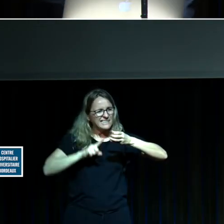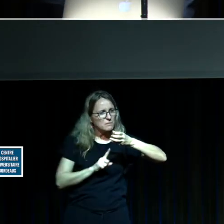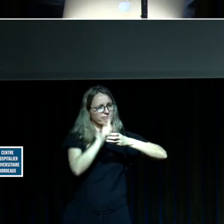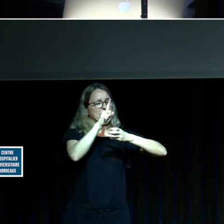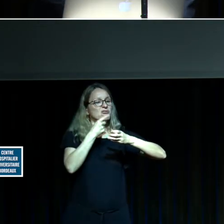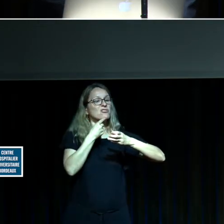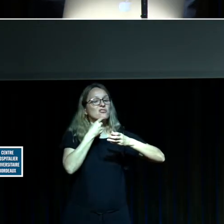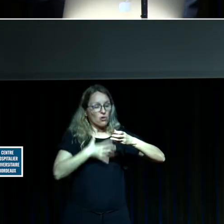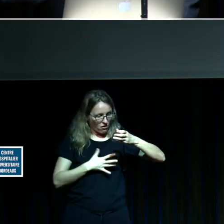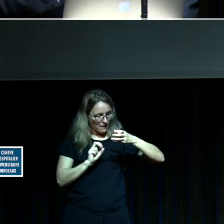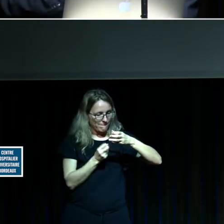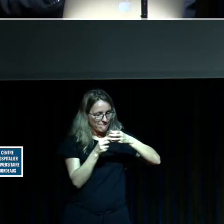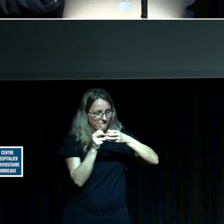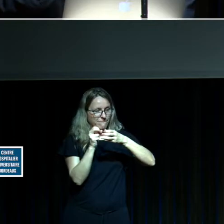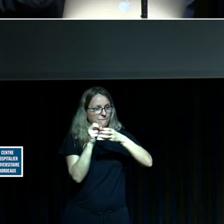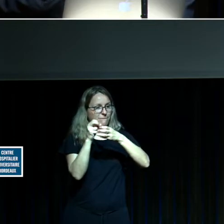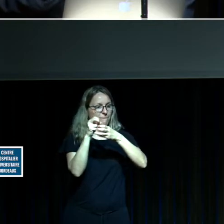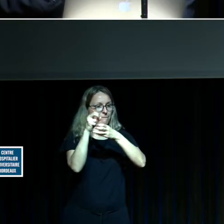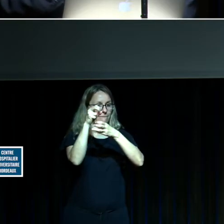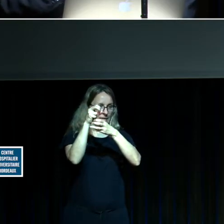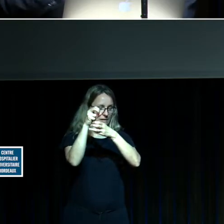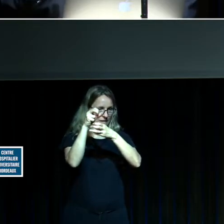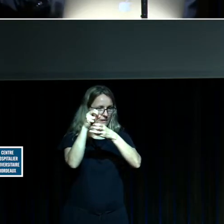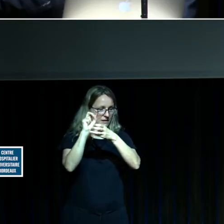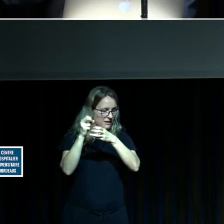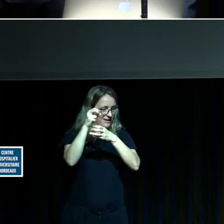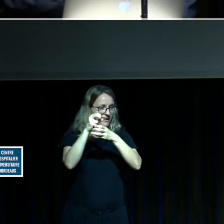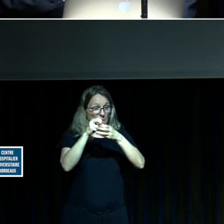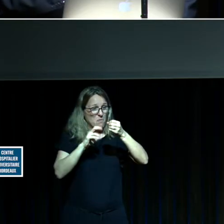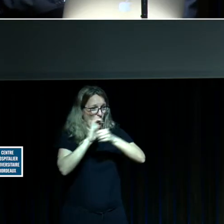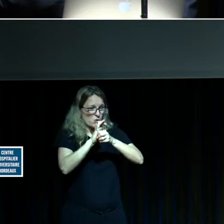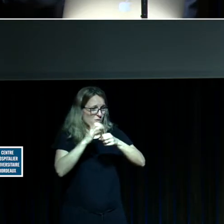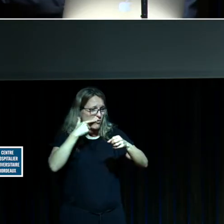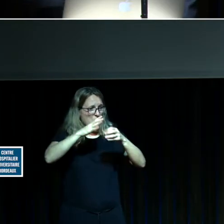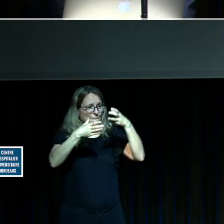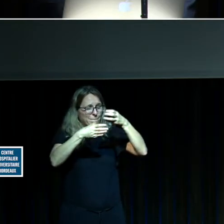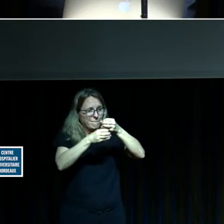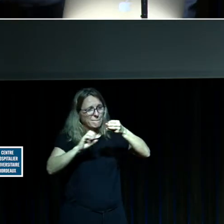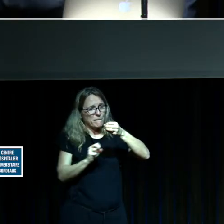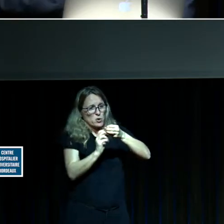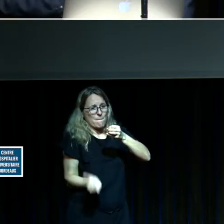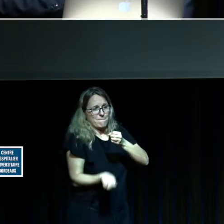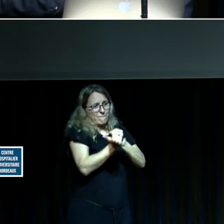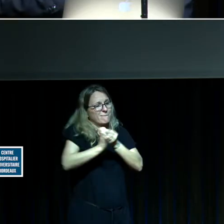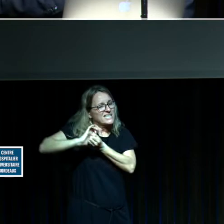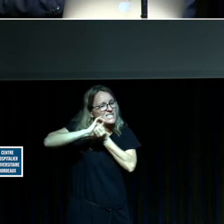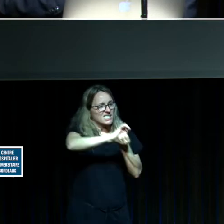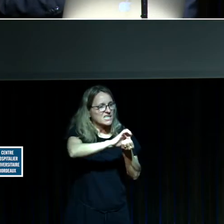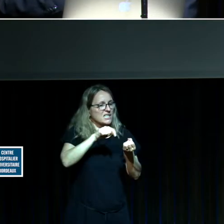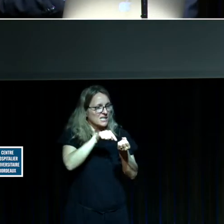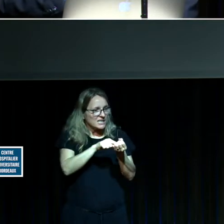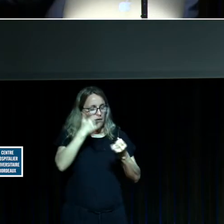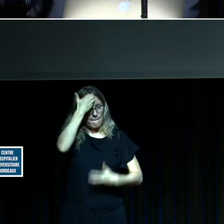probablement, qui va monter, clot, c'est caillot en anglais, et puis il passe, et puis il est plus gros que l'artère, il bouche l'artère, la paralysie s'installe, le cerveau